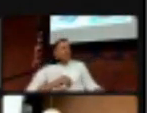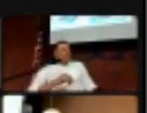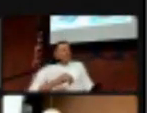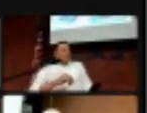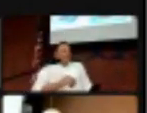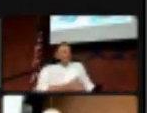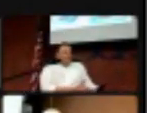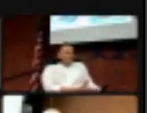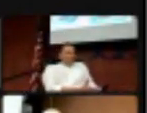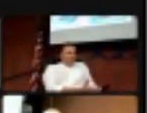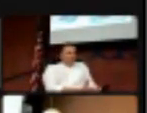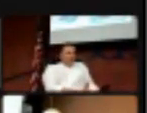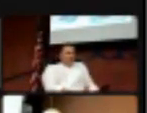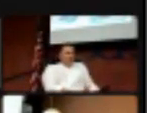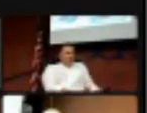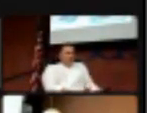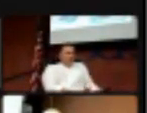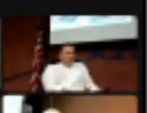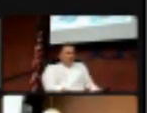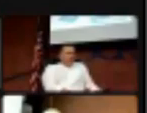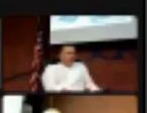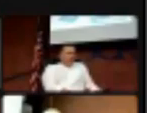Tafadhali endelea.